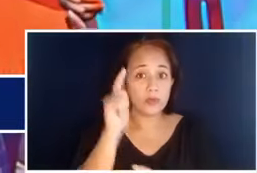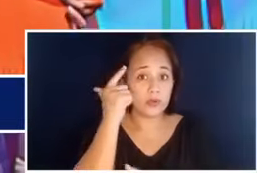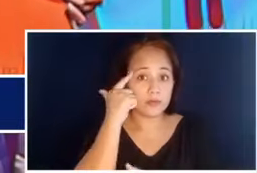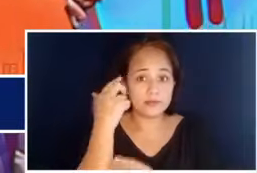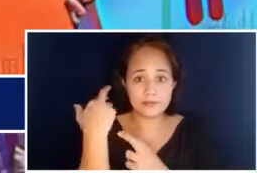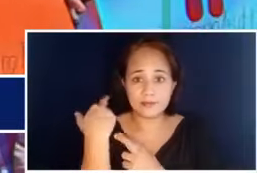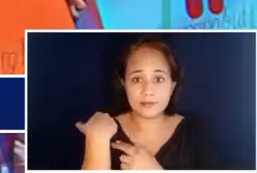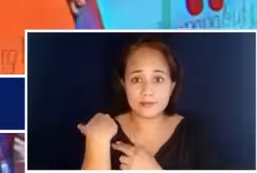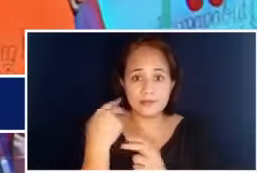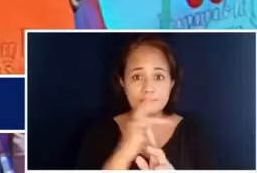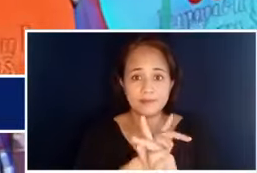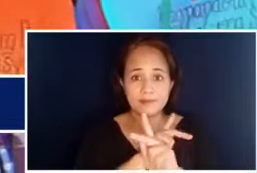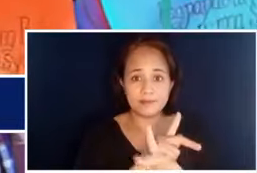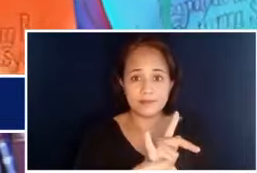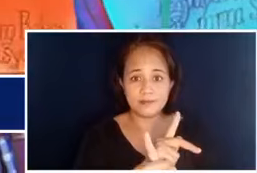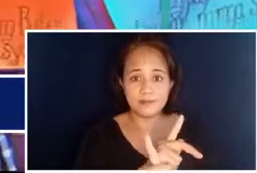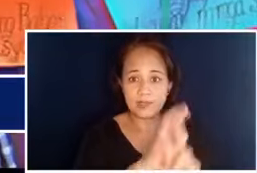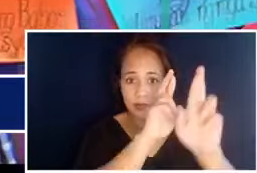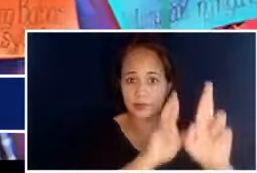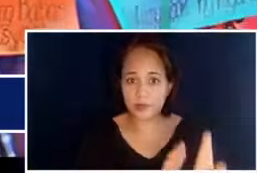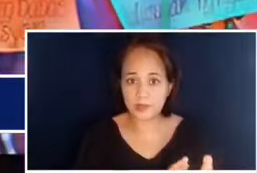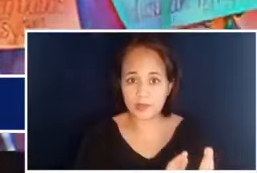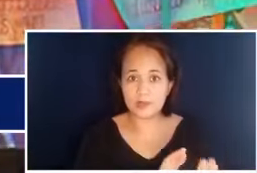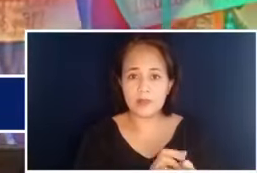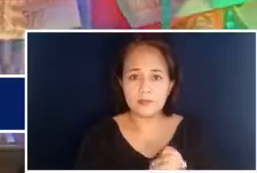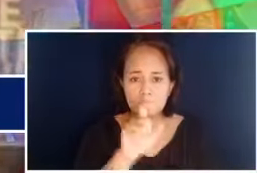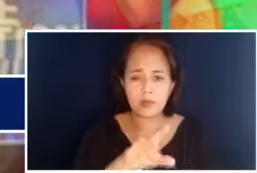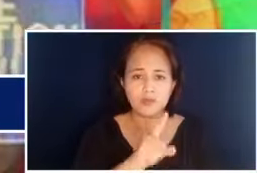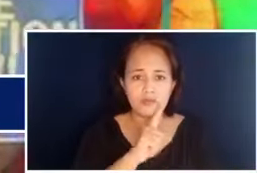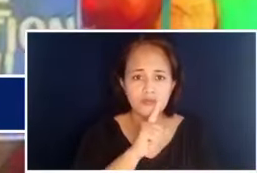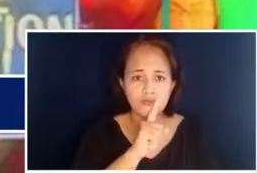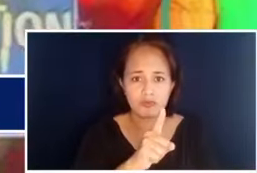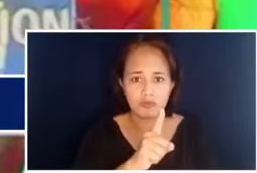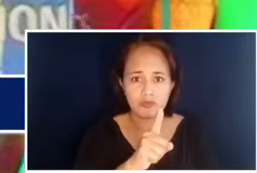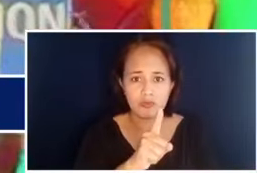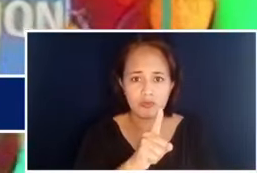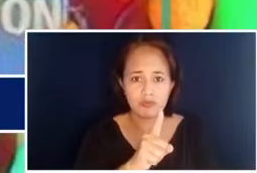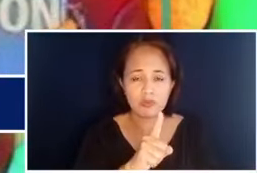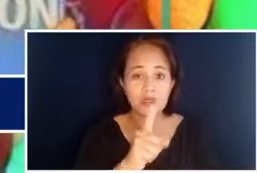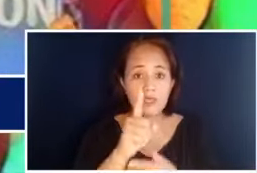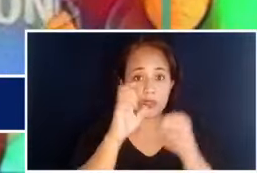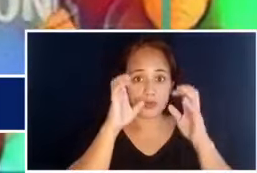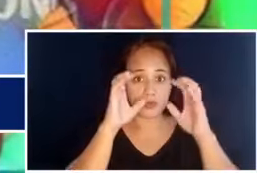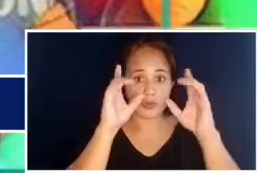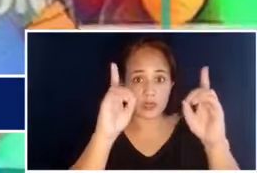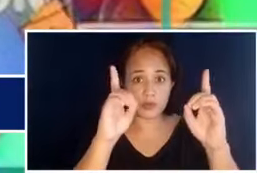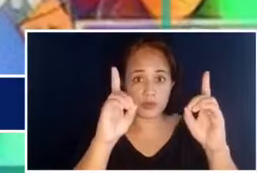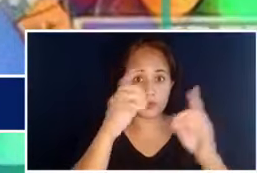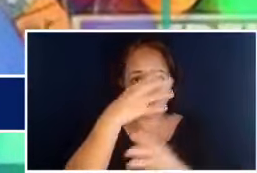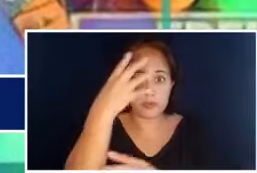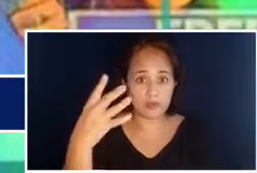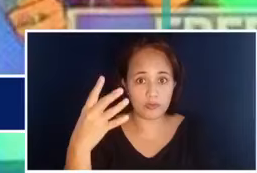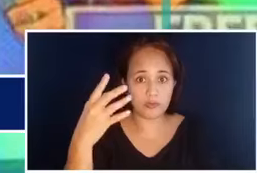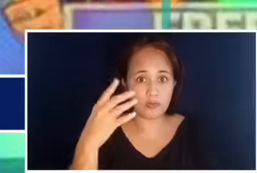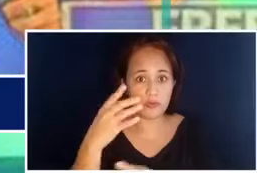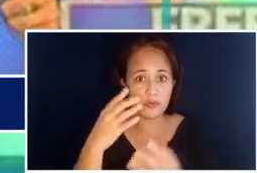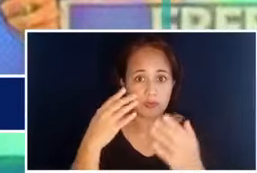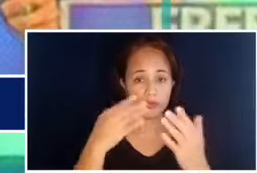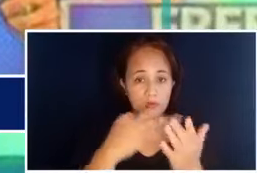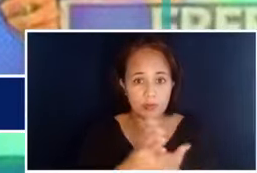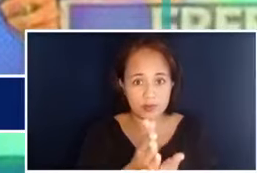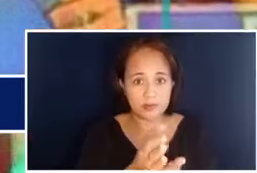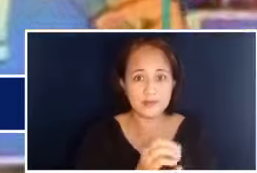Obligasyon ng Estado na protektahan, igalang at tiyakin ang karapatan sa edukasyon ng lahat ng mamamayan.